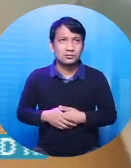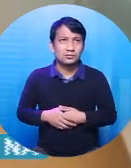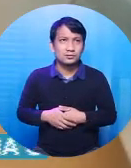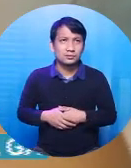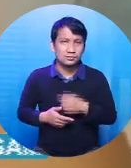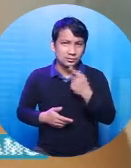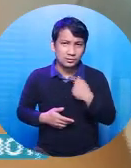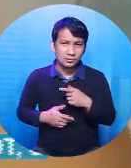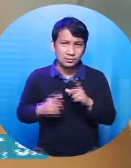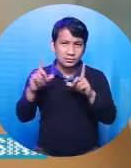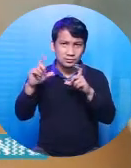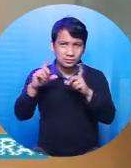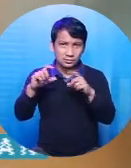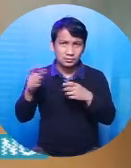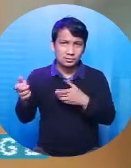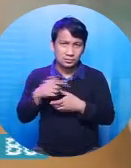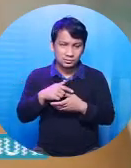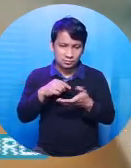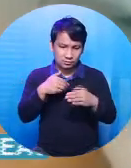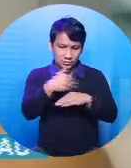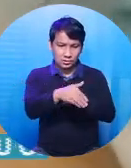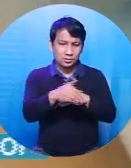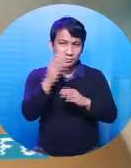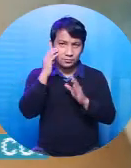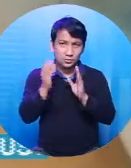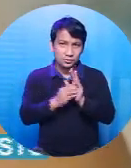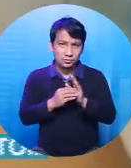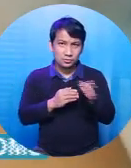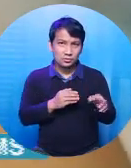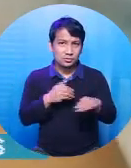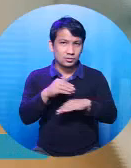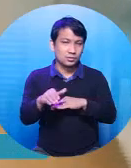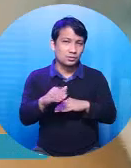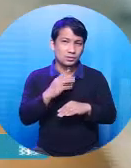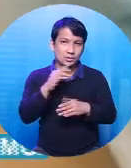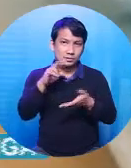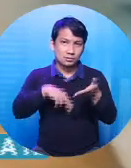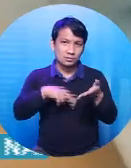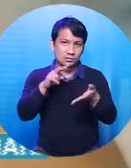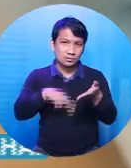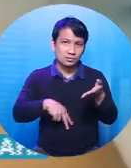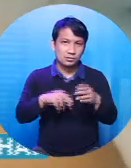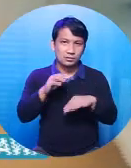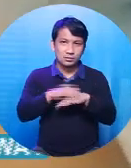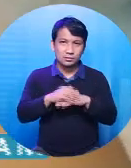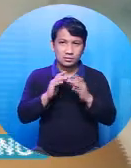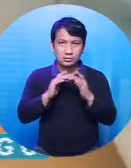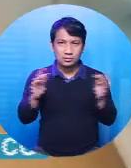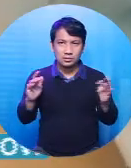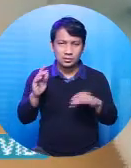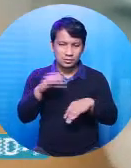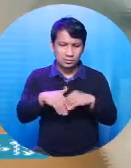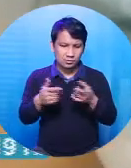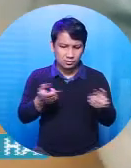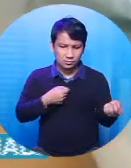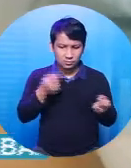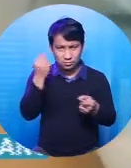akong screenshot, be. Mayroon akong screenshot, be, na hindi mo binabasa kahit naka-online ka, be. Alam